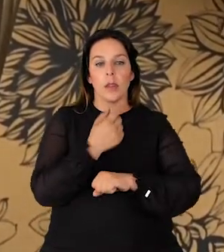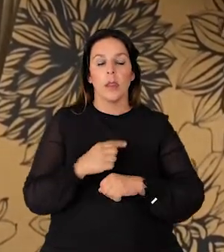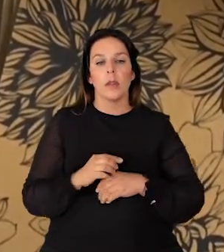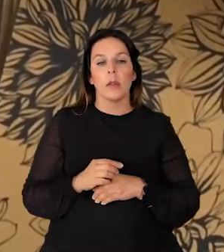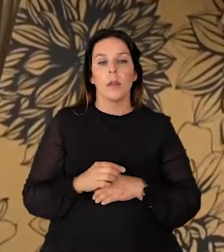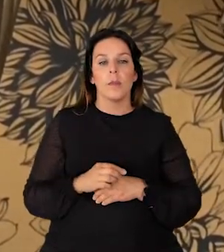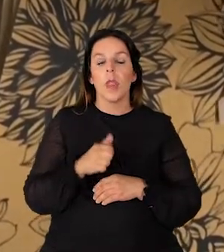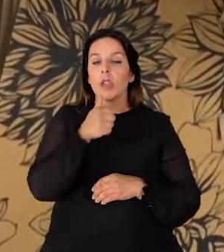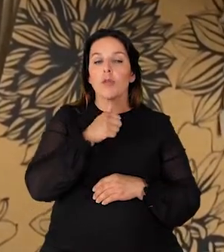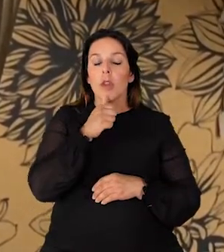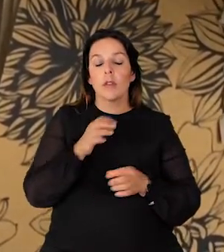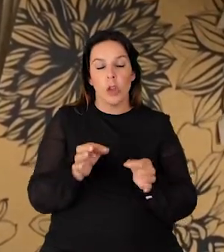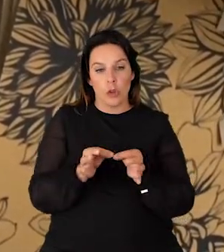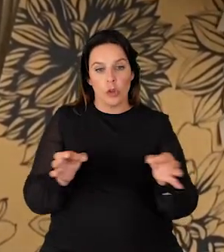tak,